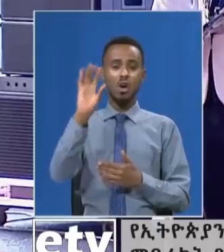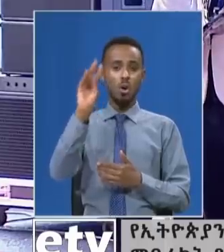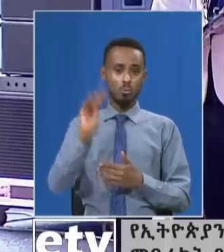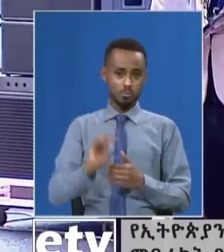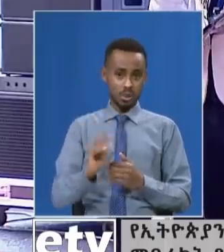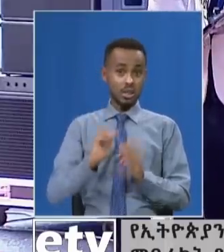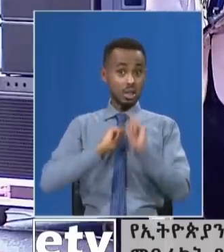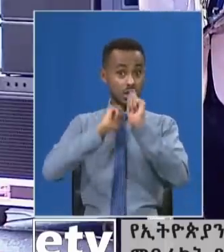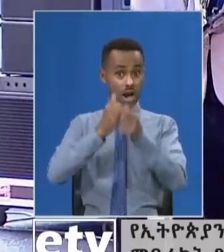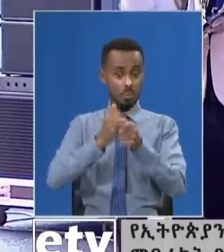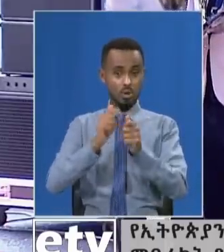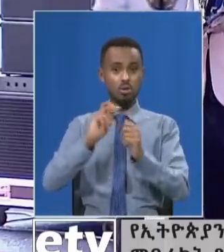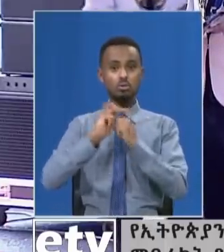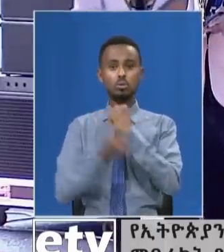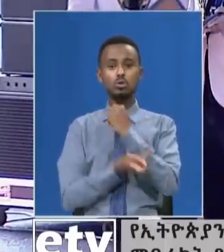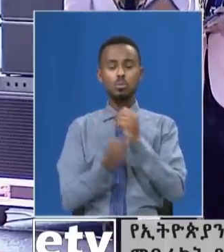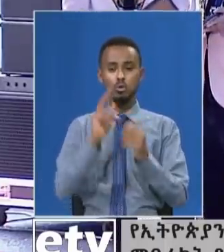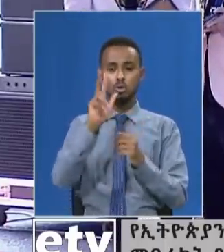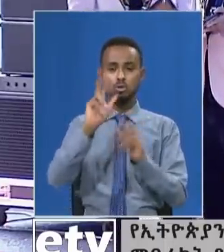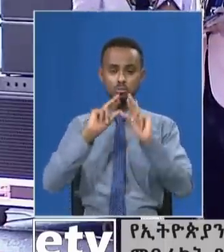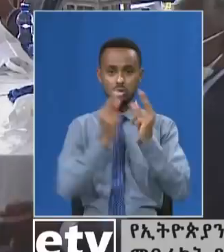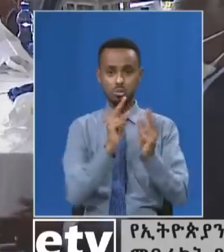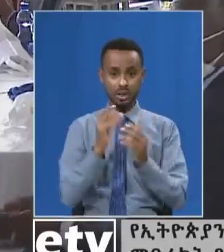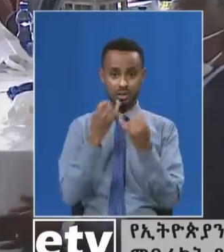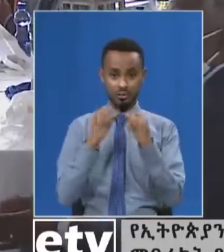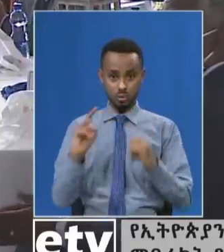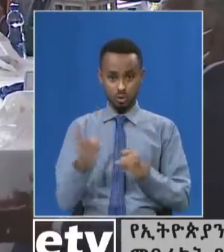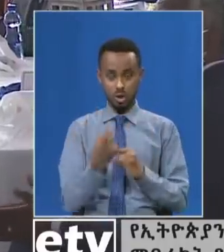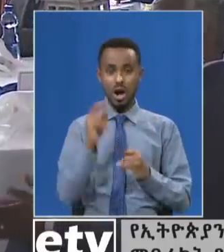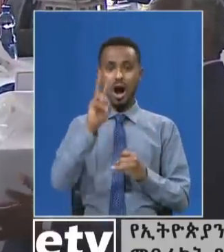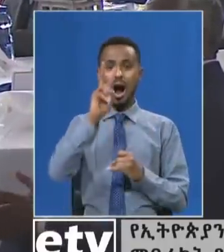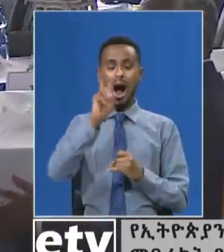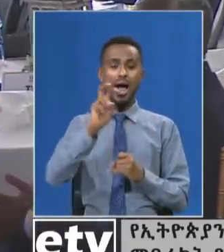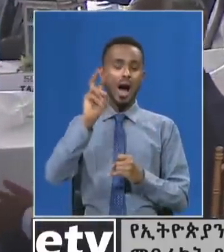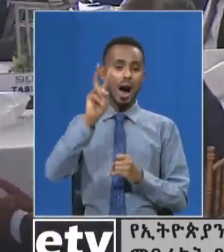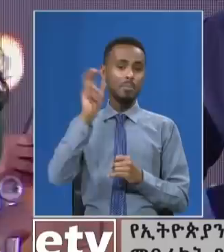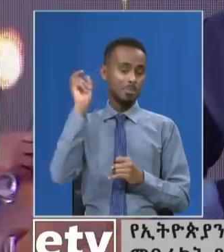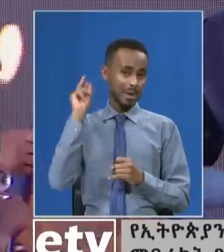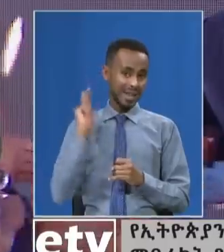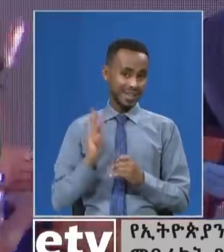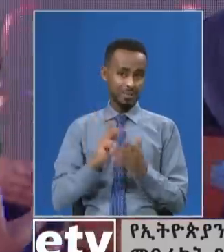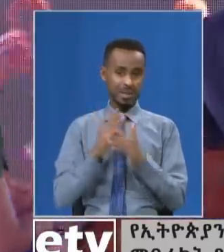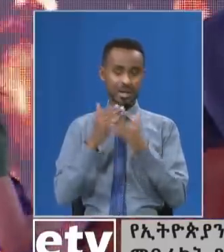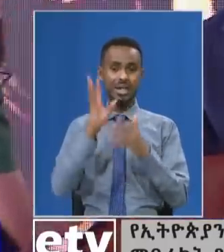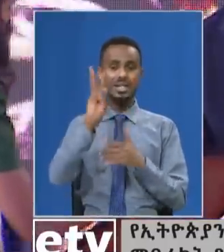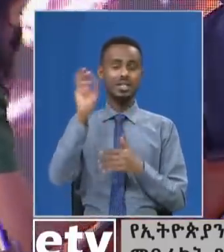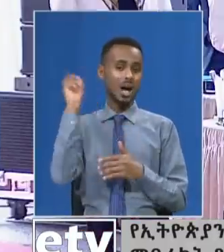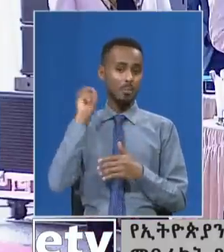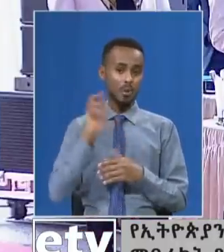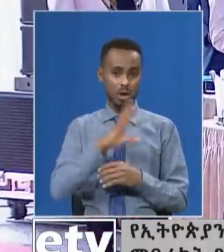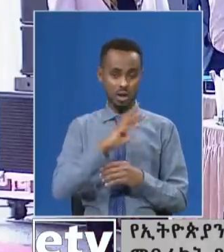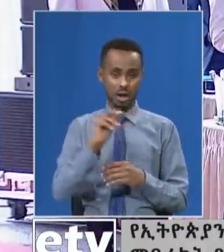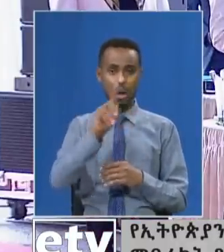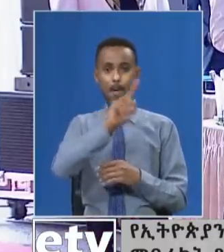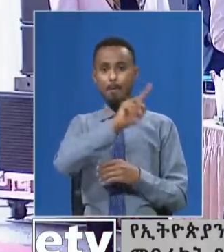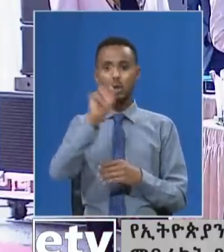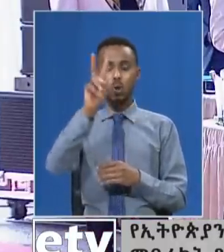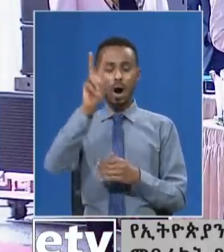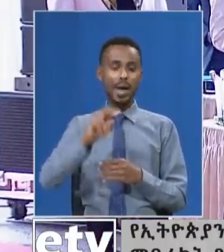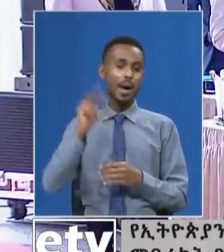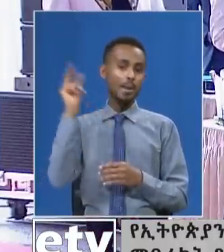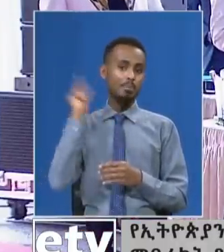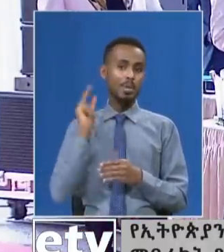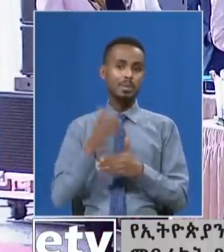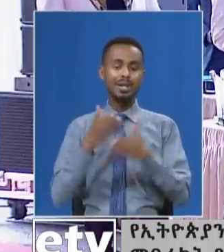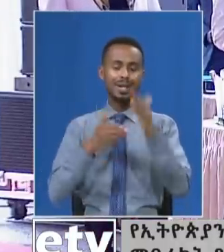ኢትዮቴሌኮም ተሸላሚዎቹ በሶስት ምድቦች የተከፈሉ ሲሆን 20 በፕላቲኒየም ደረጃ 60 በወርቅና 120